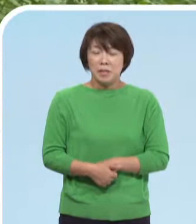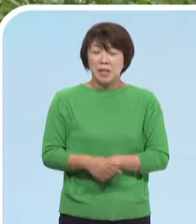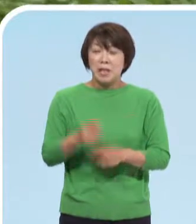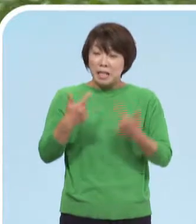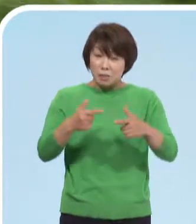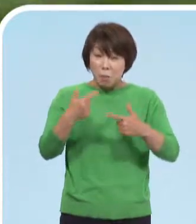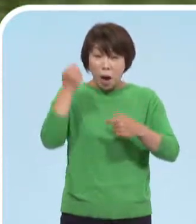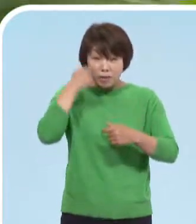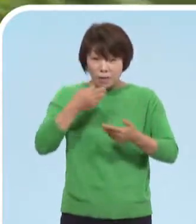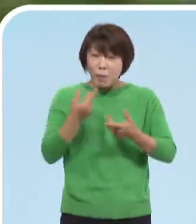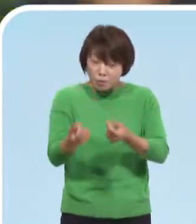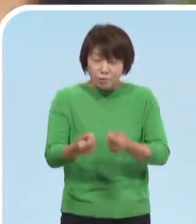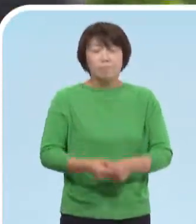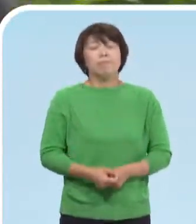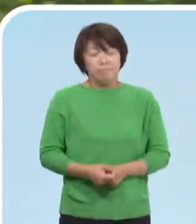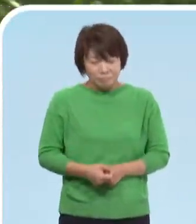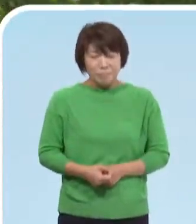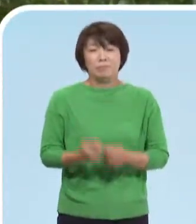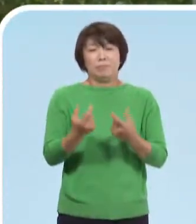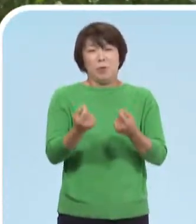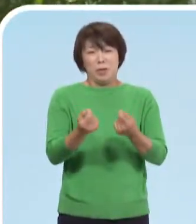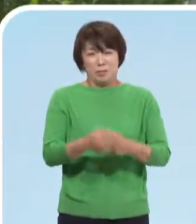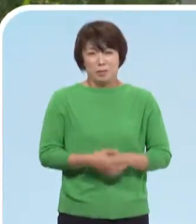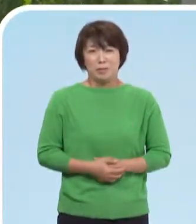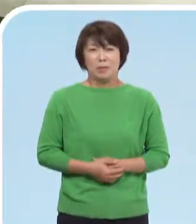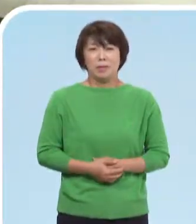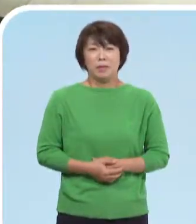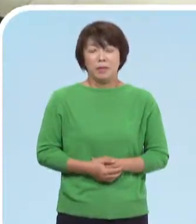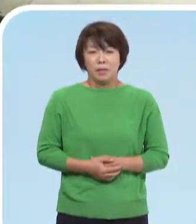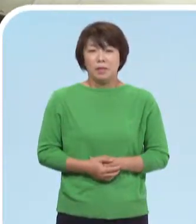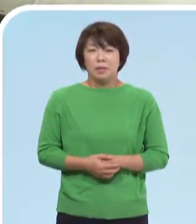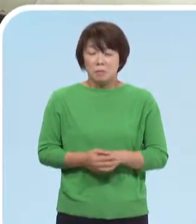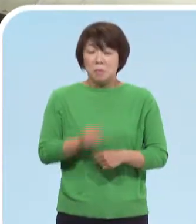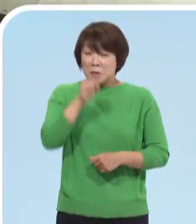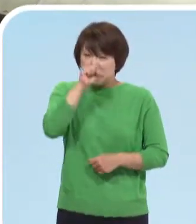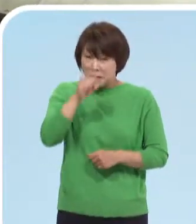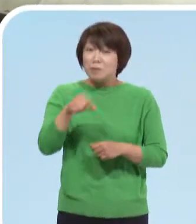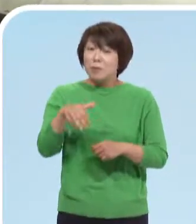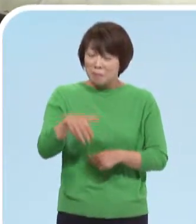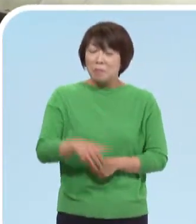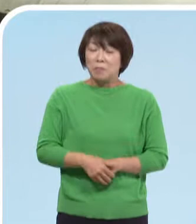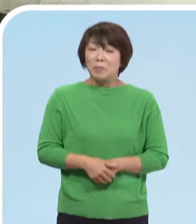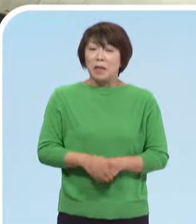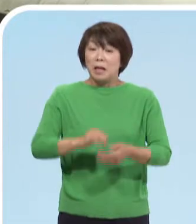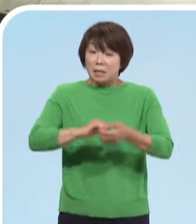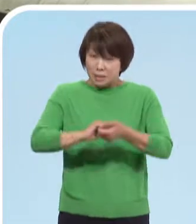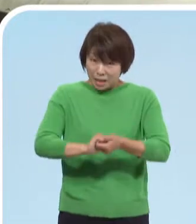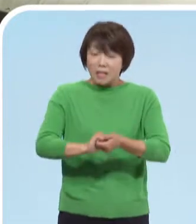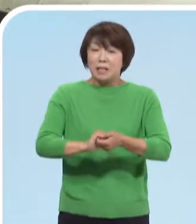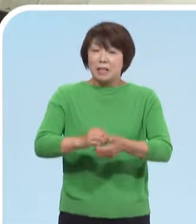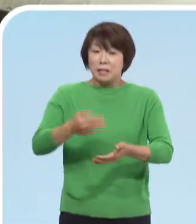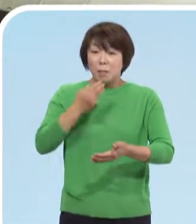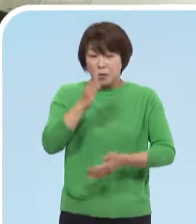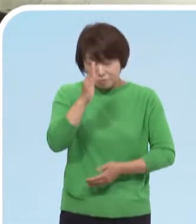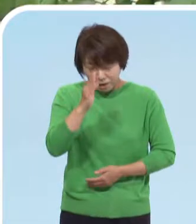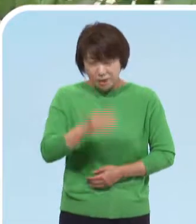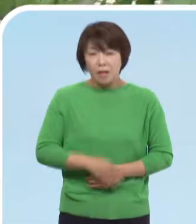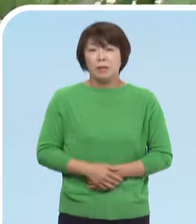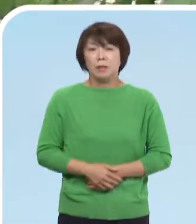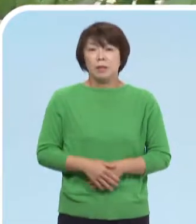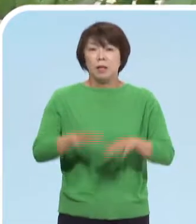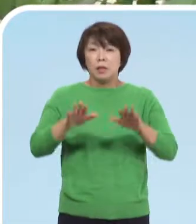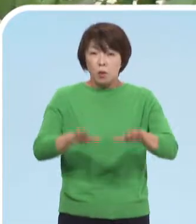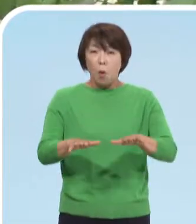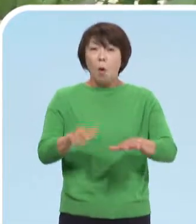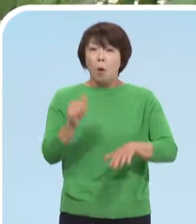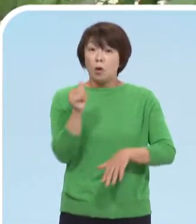菅先生のモーニングルーティーンですね。 はい、モーニングルーティーンです。 いいですね。合いそうですね。ぜひお試しください。